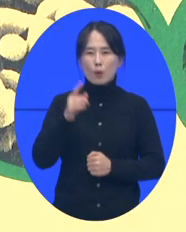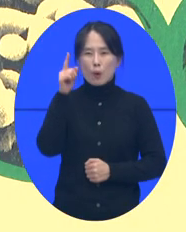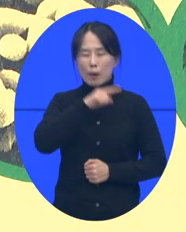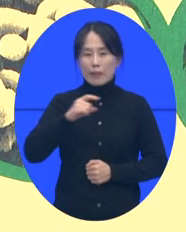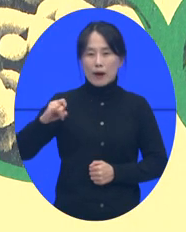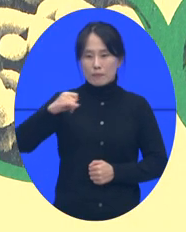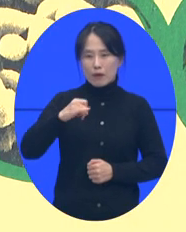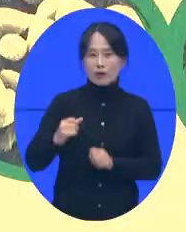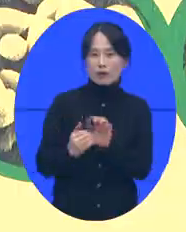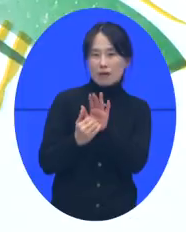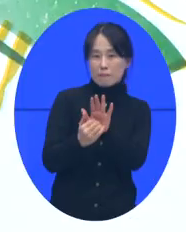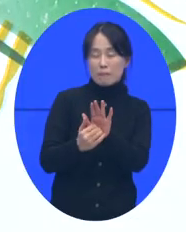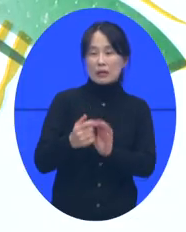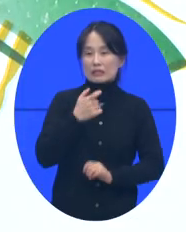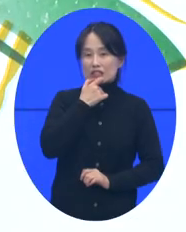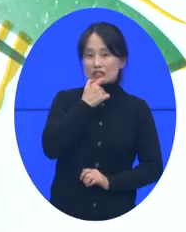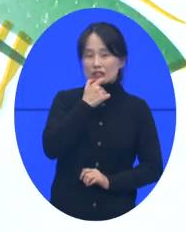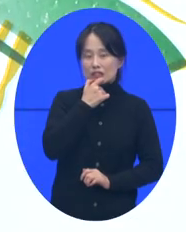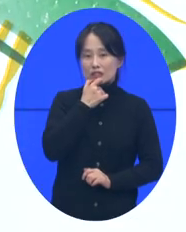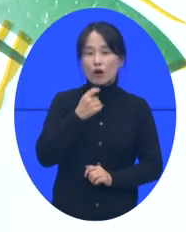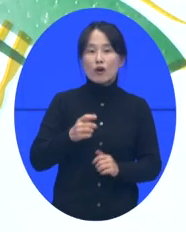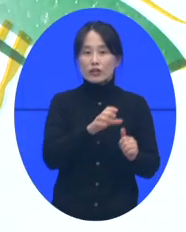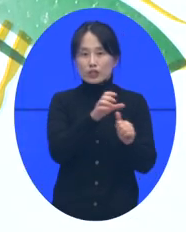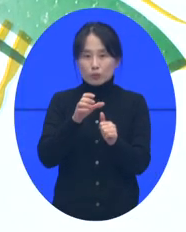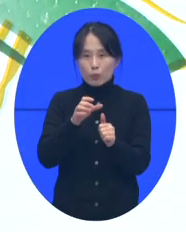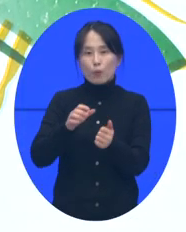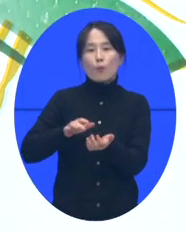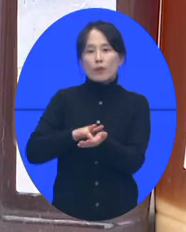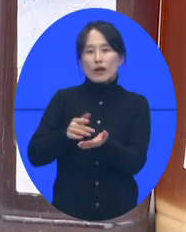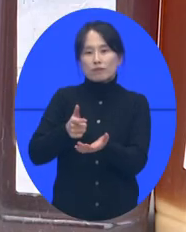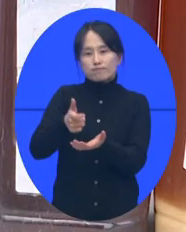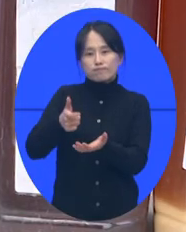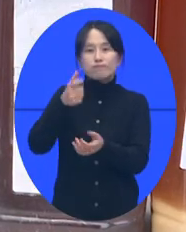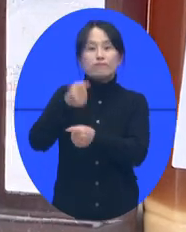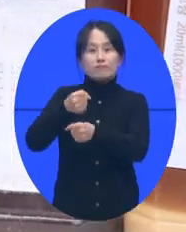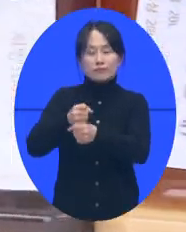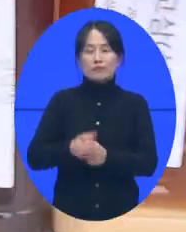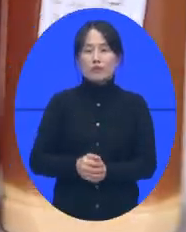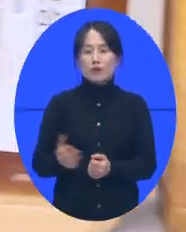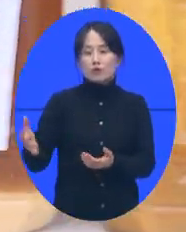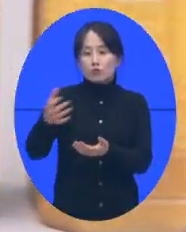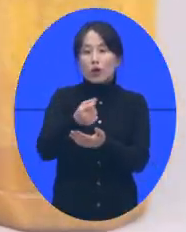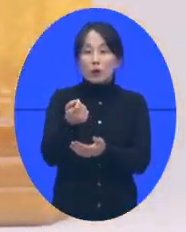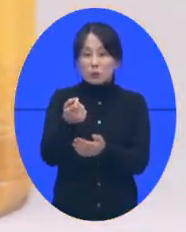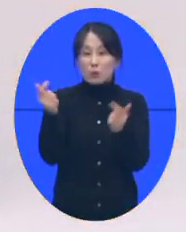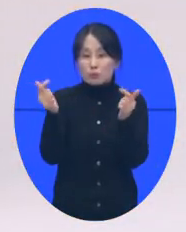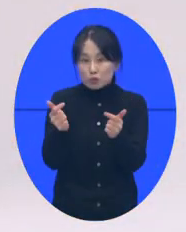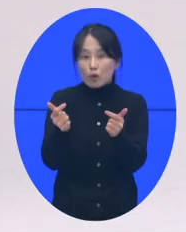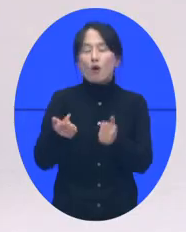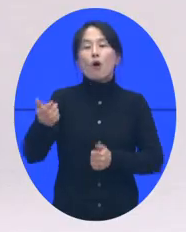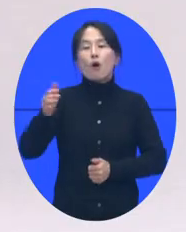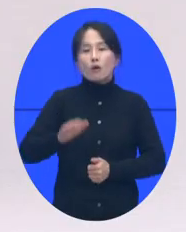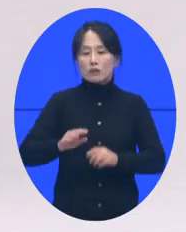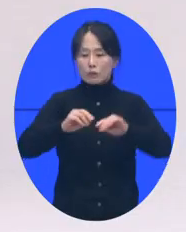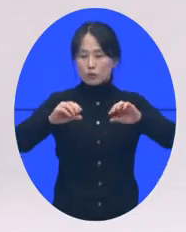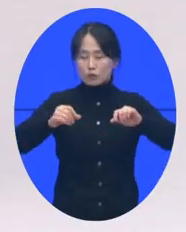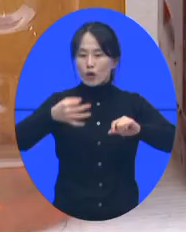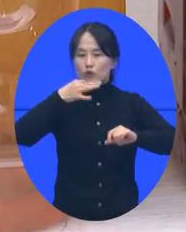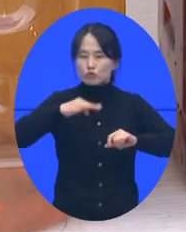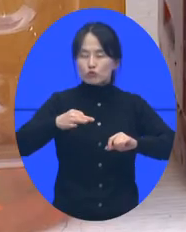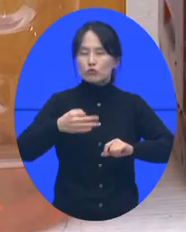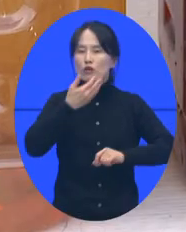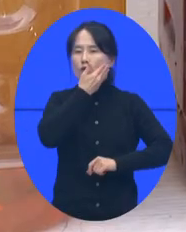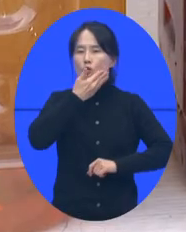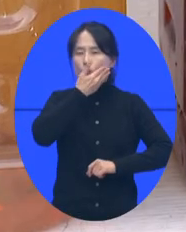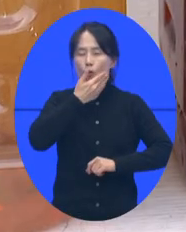해충들이 기피하는 천연 재료로 직접 농약을 만들었습니다. 수확량은 조금 줄었지만 토양 오염 걱정이 없을 만큼